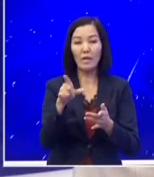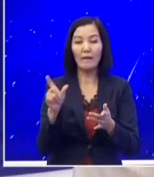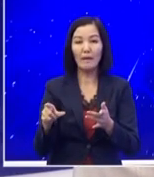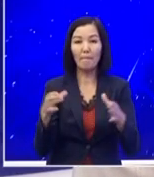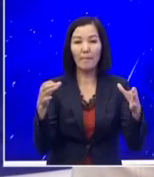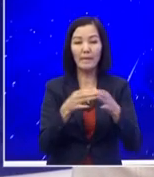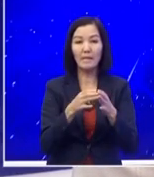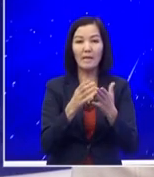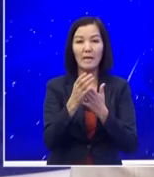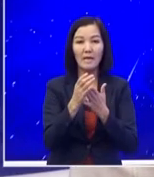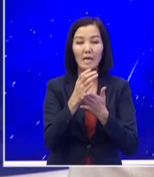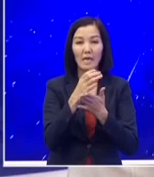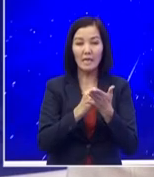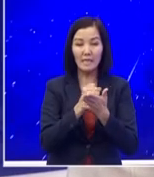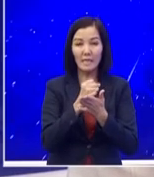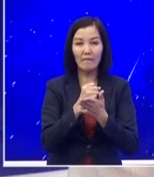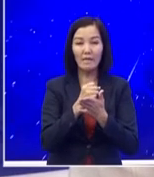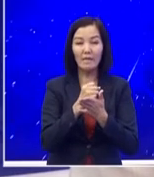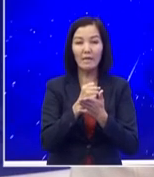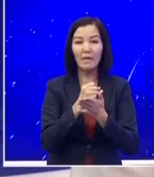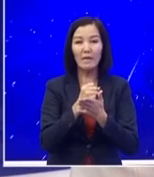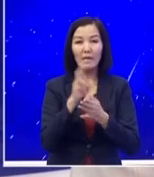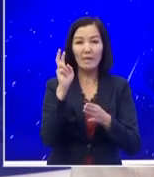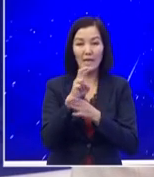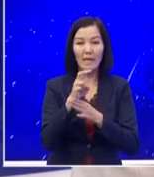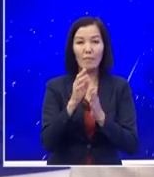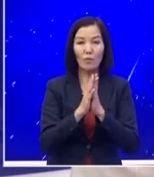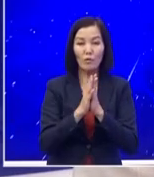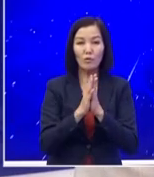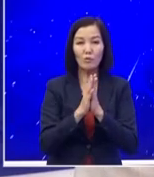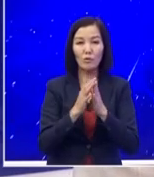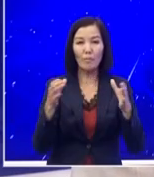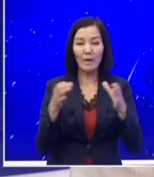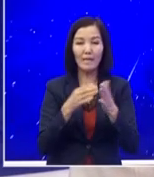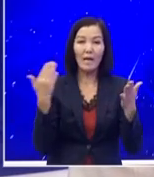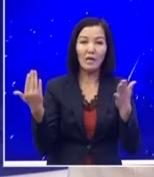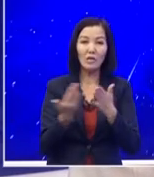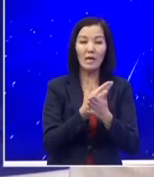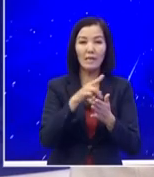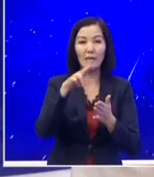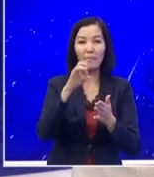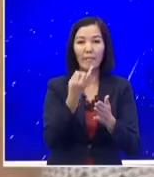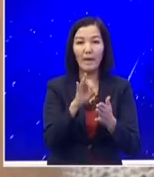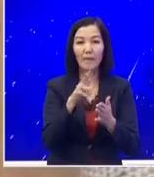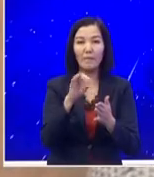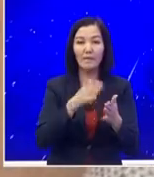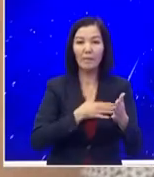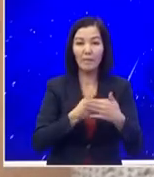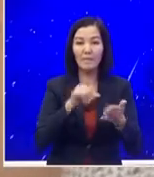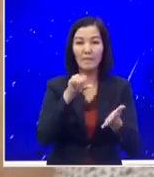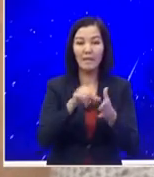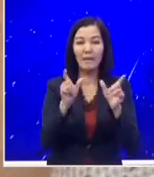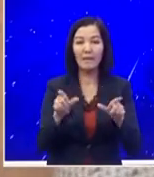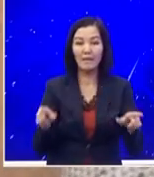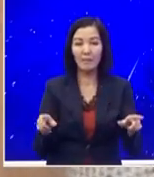партиялық кадрлық резервтен тыс келіп отыр. Соның ішінде 82 адам партияға жаңадан өтіп, праймеризге қатысам деп белсенділік танытқан азаматтар.